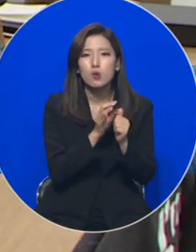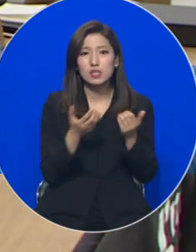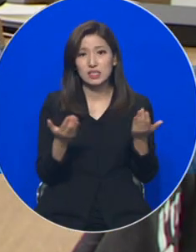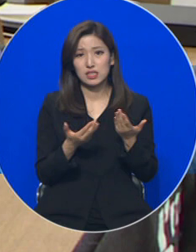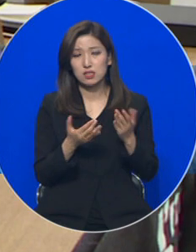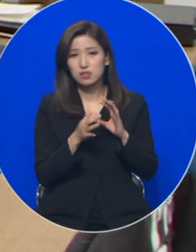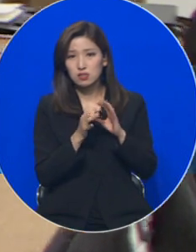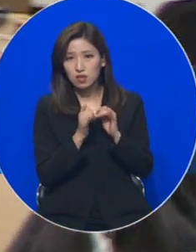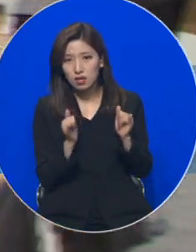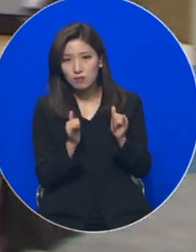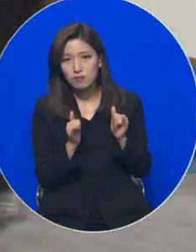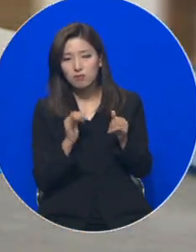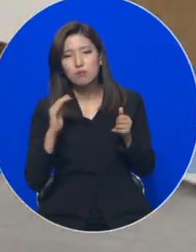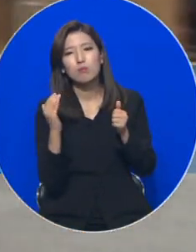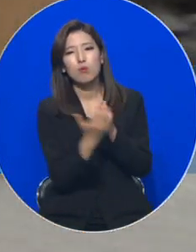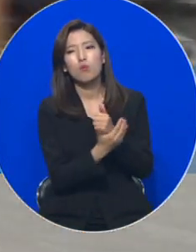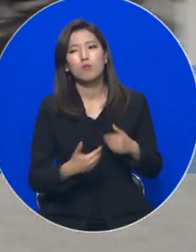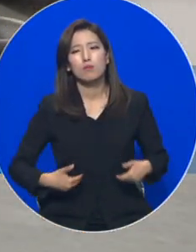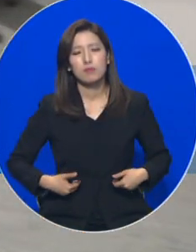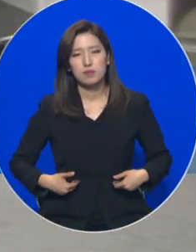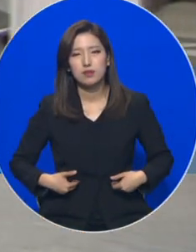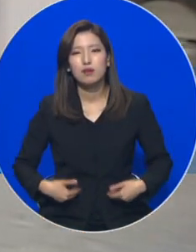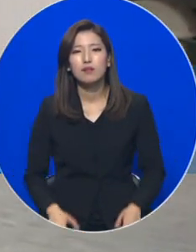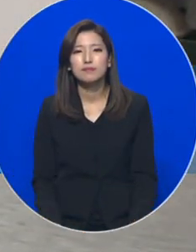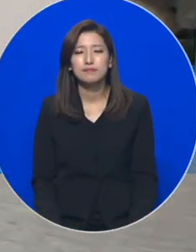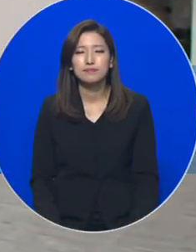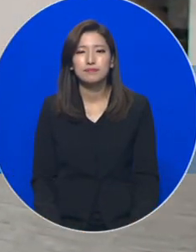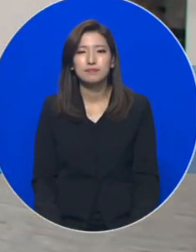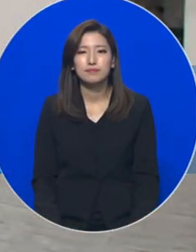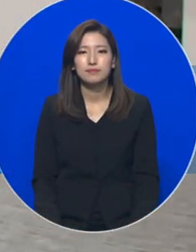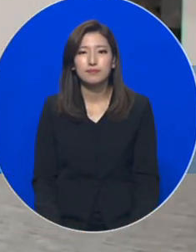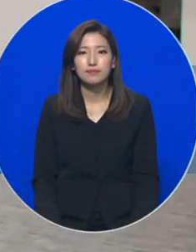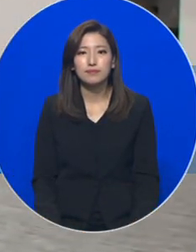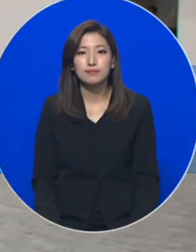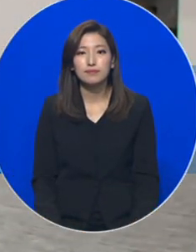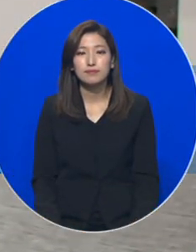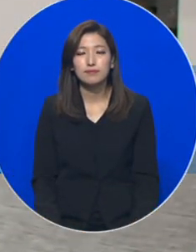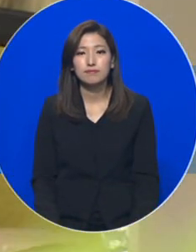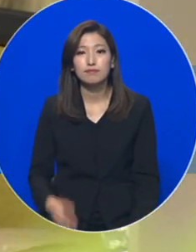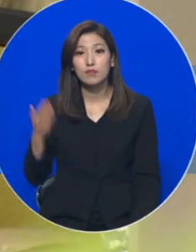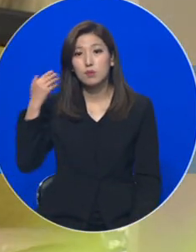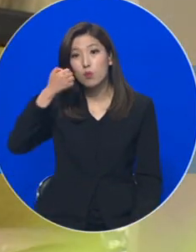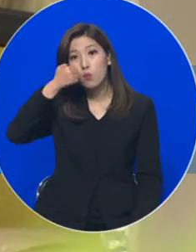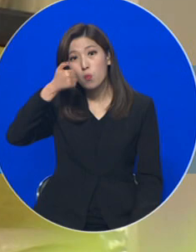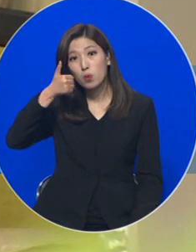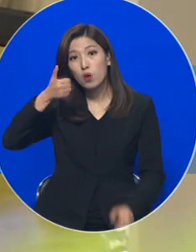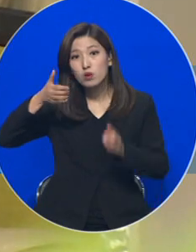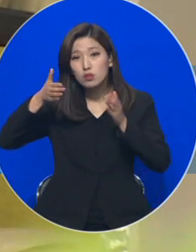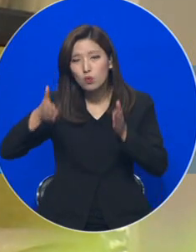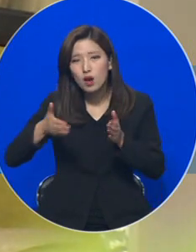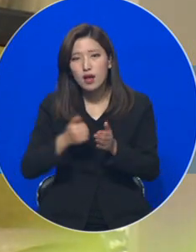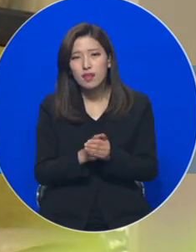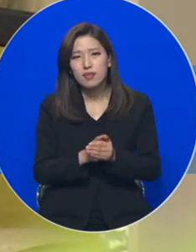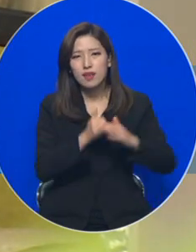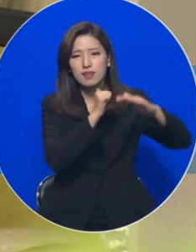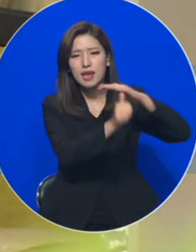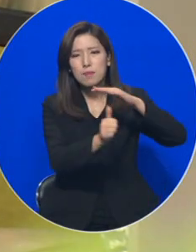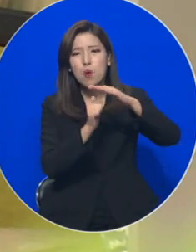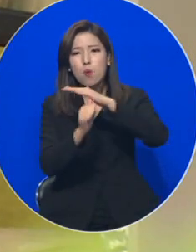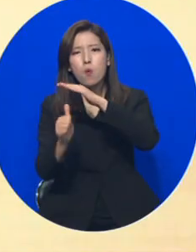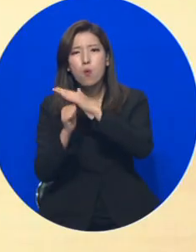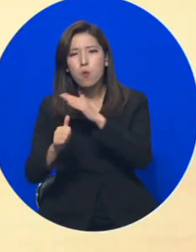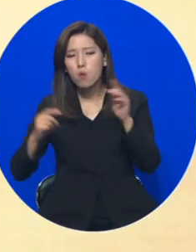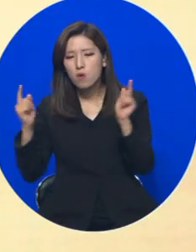합의는 정보기술과 소프트웨어 개발 플랫폼 분야에 적용되는 것으로 지난 5개월간 노사정 대표들이 논의 끝에